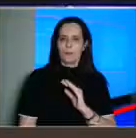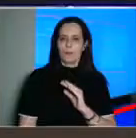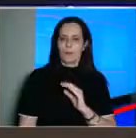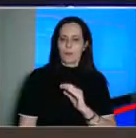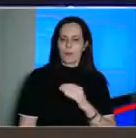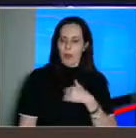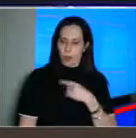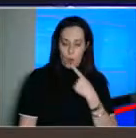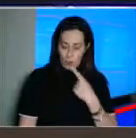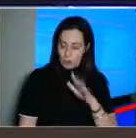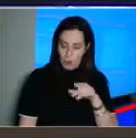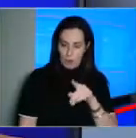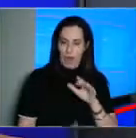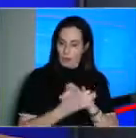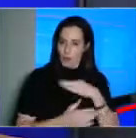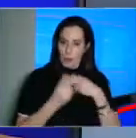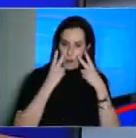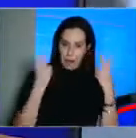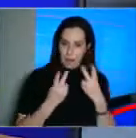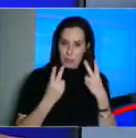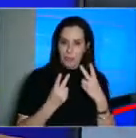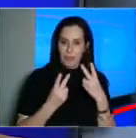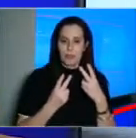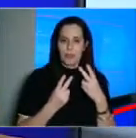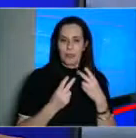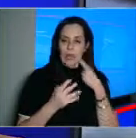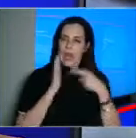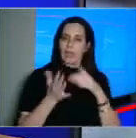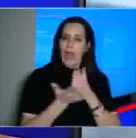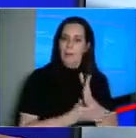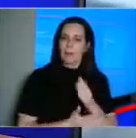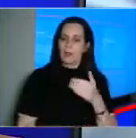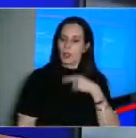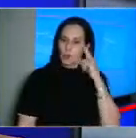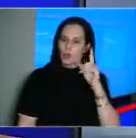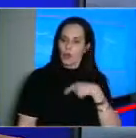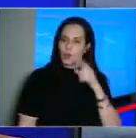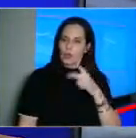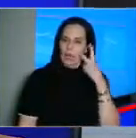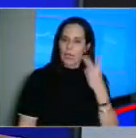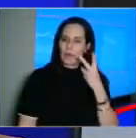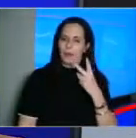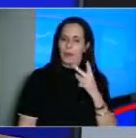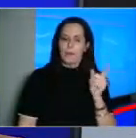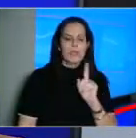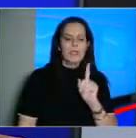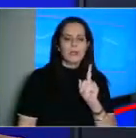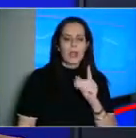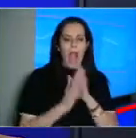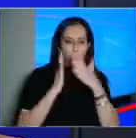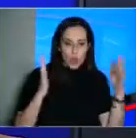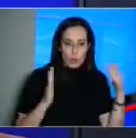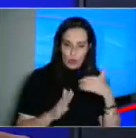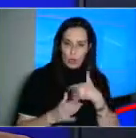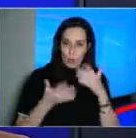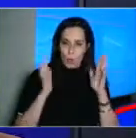ואני מפצירה גם בחבריי שמחפשים לשקף את האמת. אני לא חושבת שאנחנו צריכים לחפש אקדחים מעשנים. ארכיונים